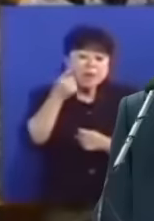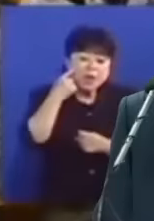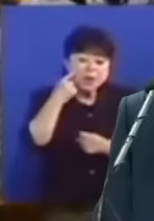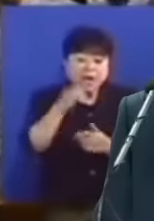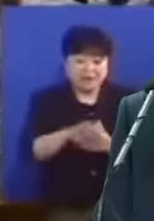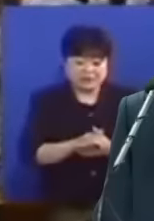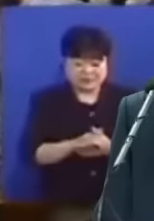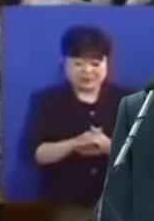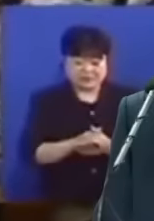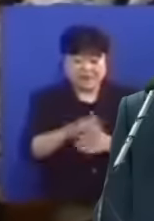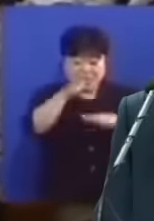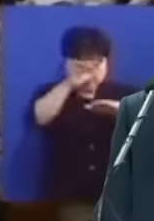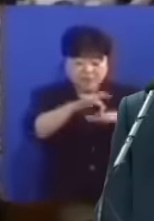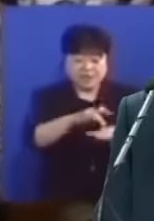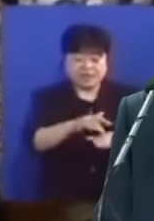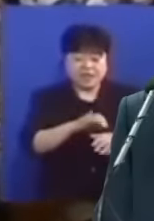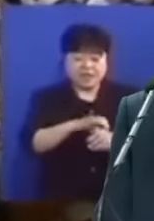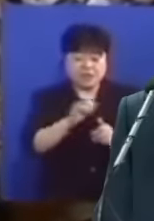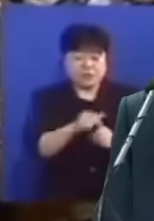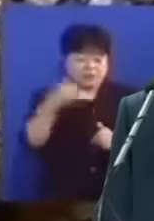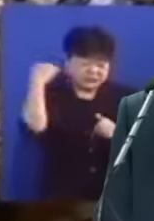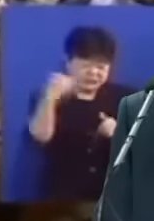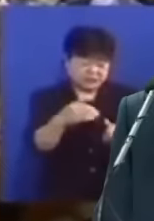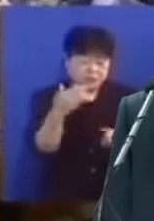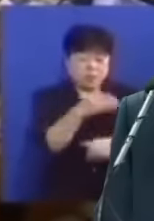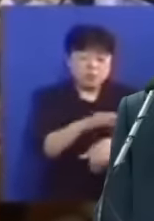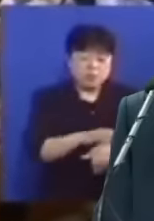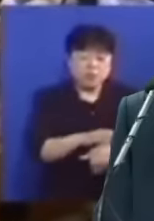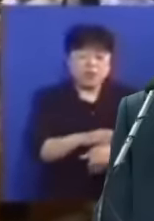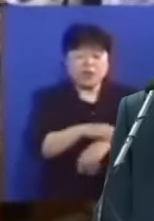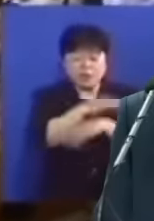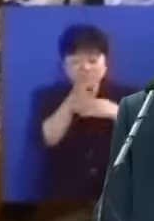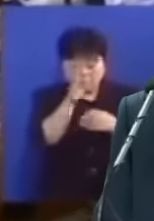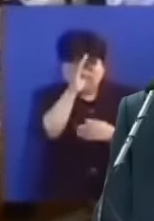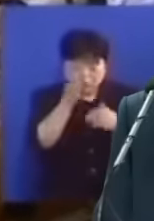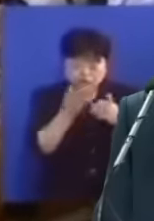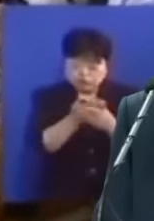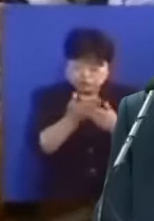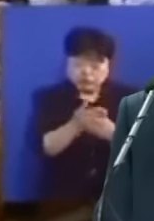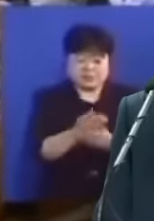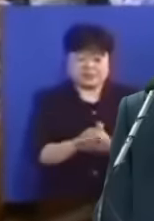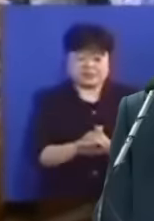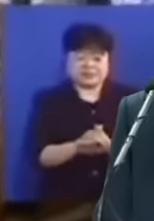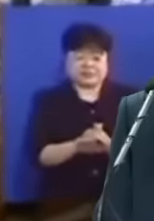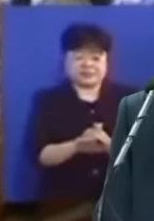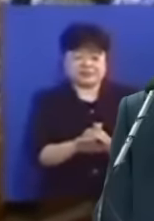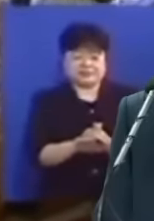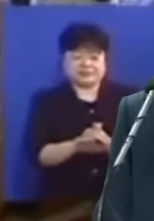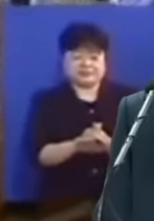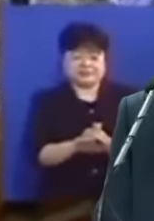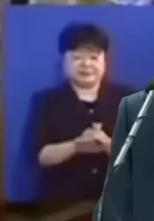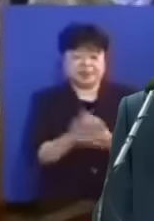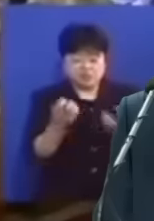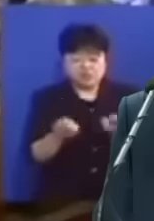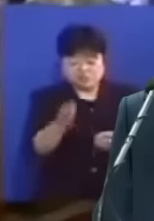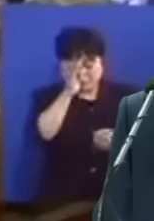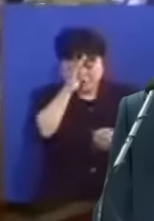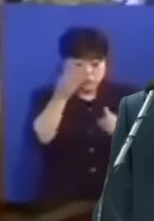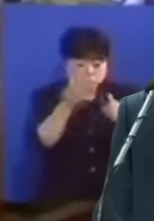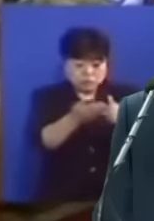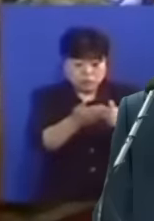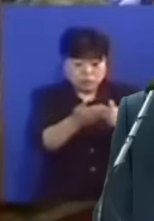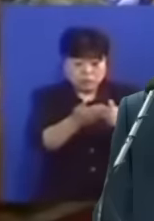마귀가 가서 욥을 쳐서 온몸 전신이 병들게 만드는 것입니다. 학자들이 말하기를 동양성 문둥병이 걸렸다